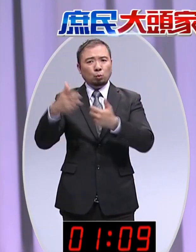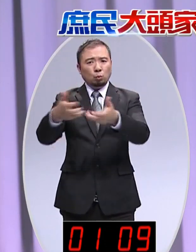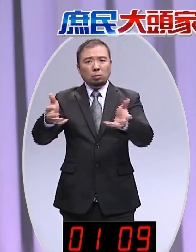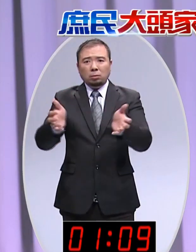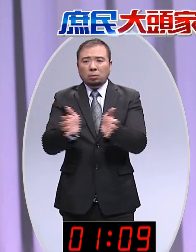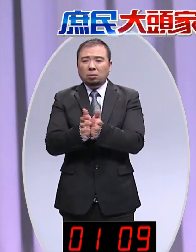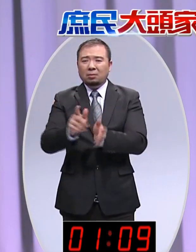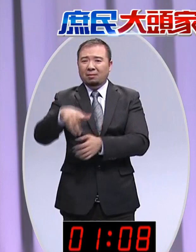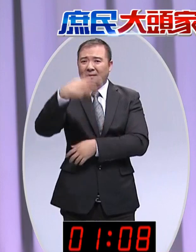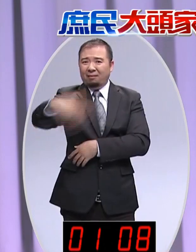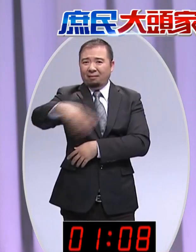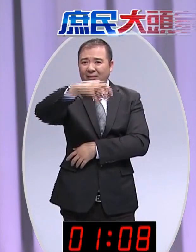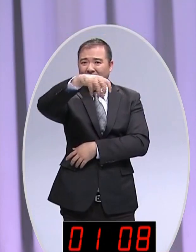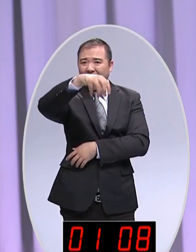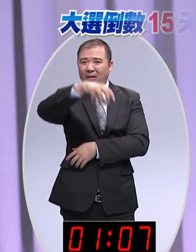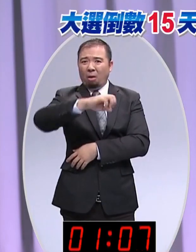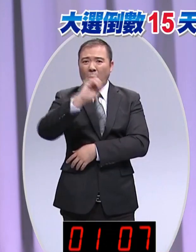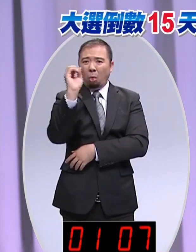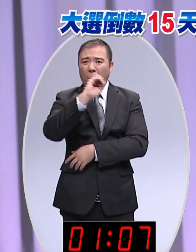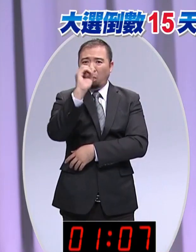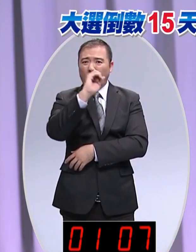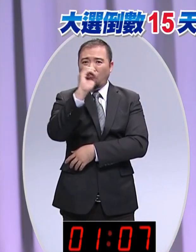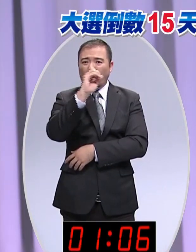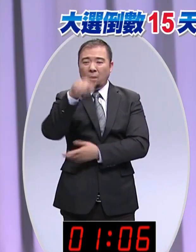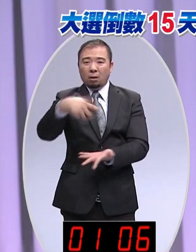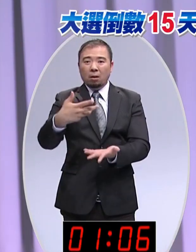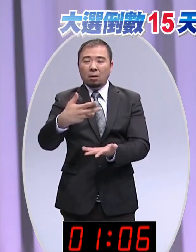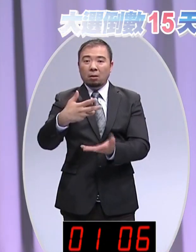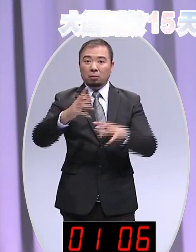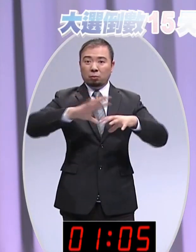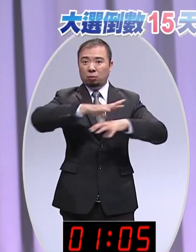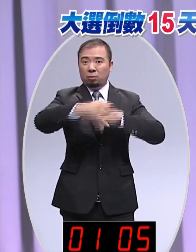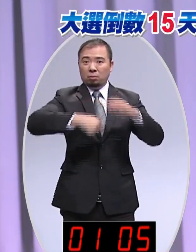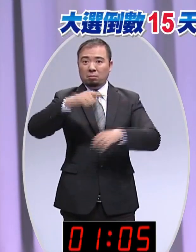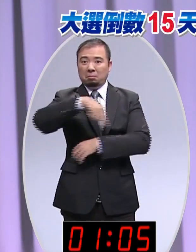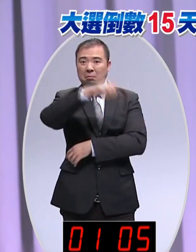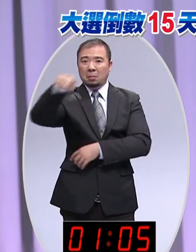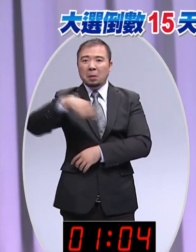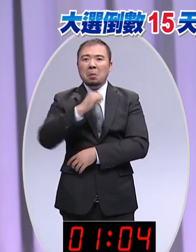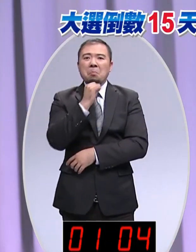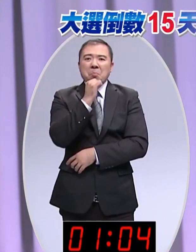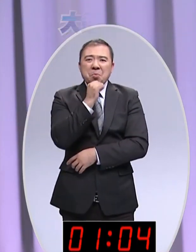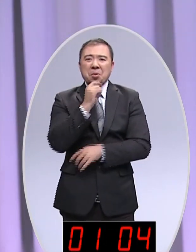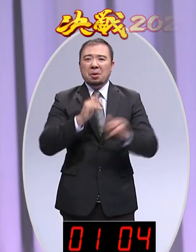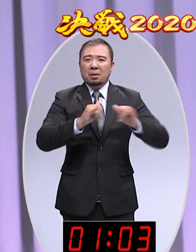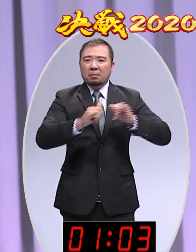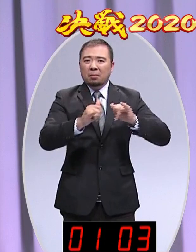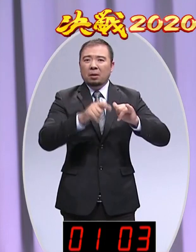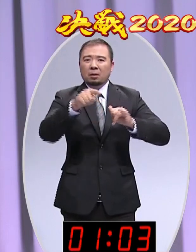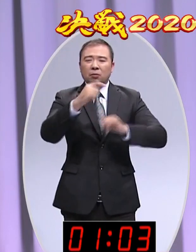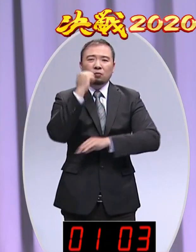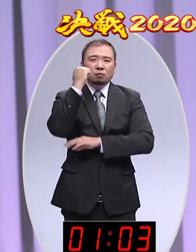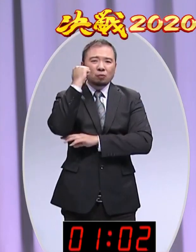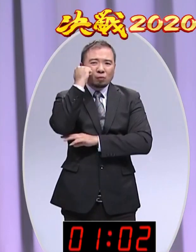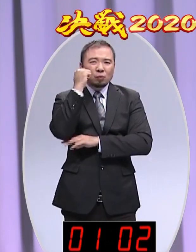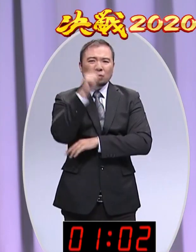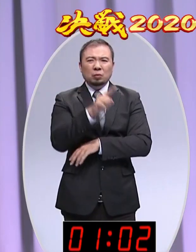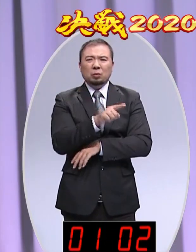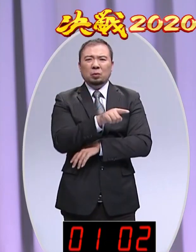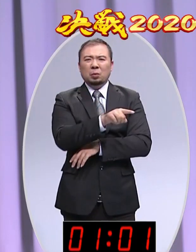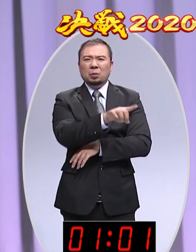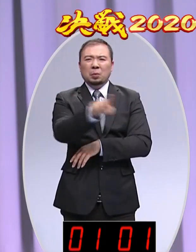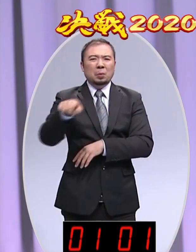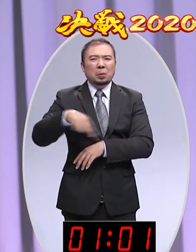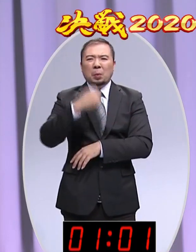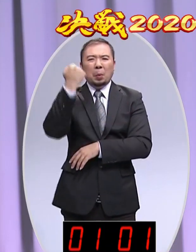世界就看到那些贫民窟，竟然在台北我们还可以看得到他们的住宅，要去替